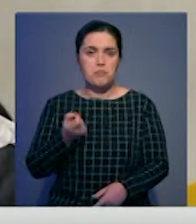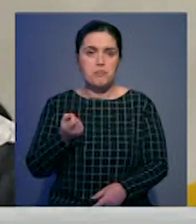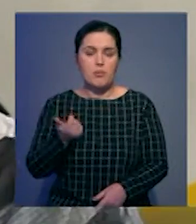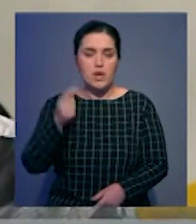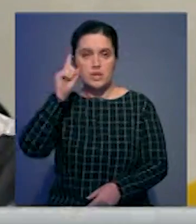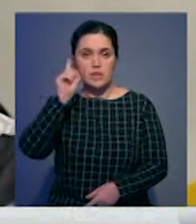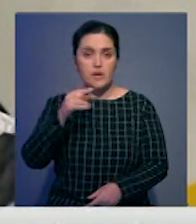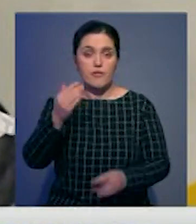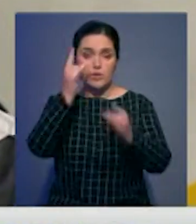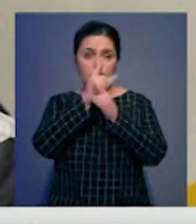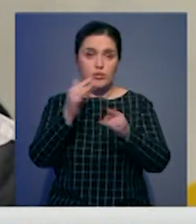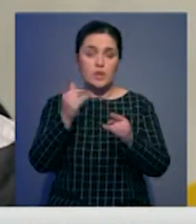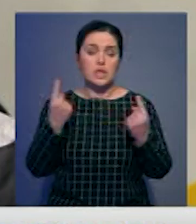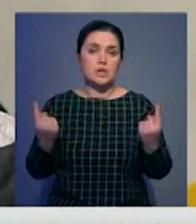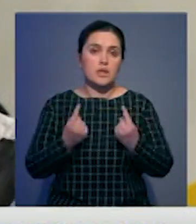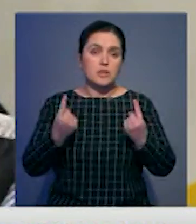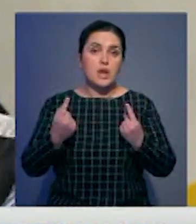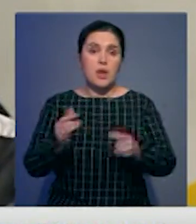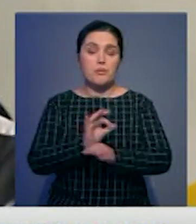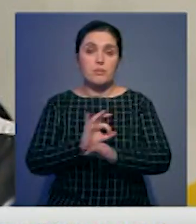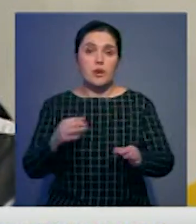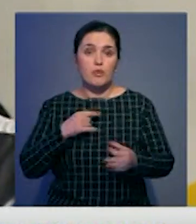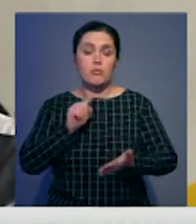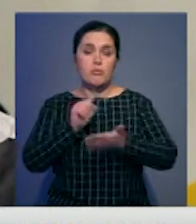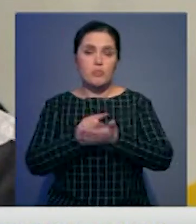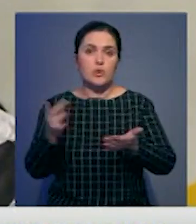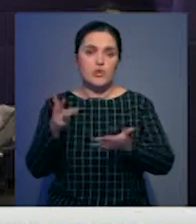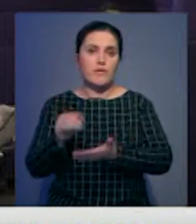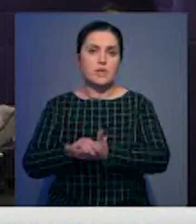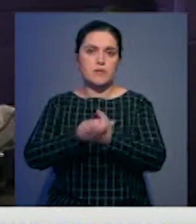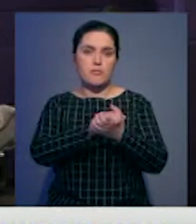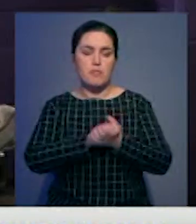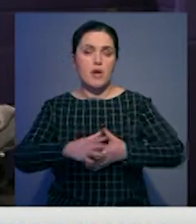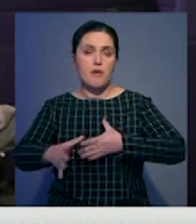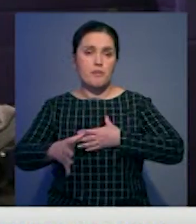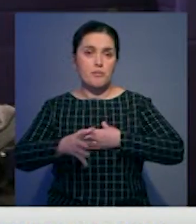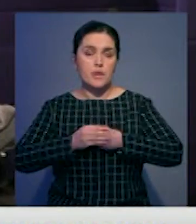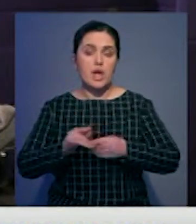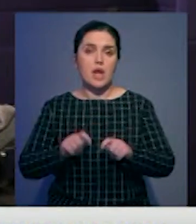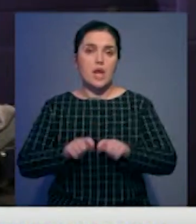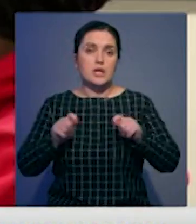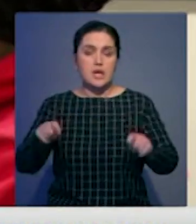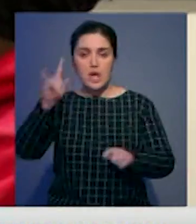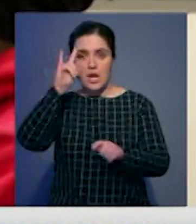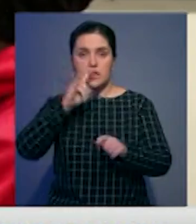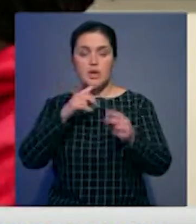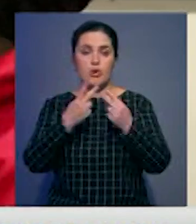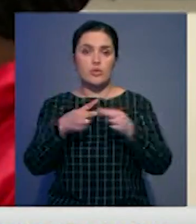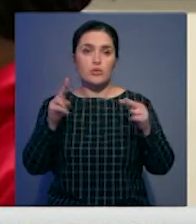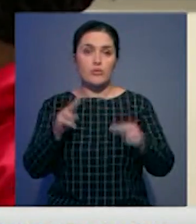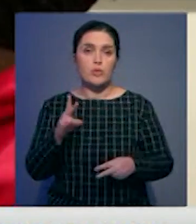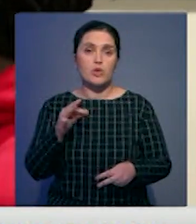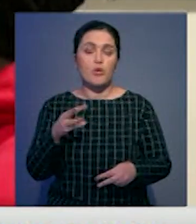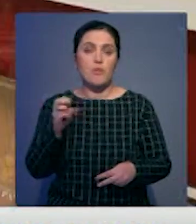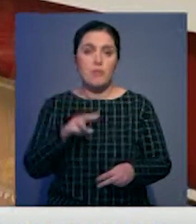культуре и традициях. Это прекрасно. Я чувствую, что мы должны сплотиться и быть вместе. Символично, что открытие казахстанского клуба «Номад» в